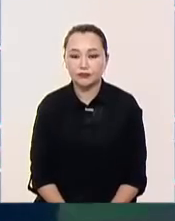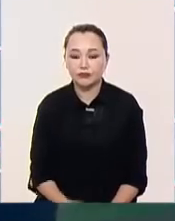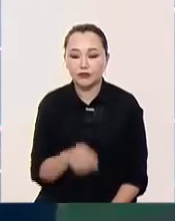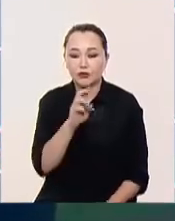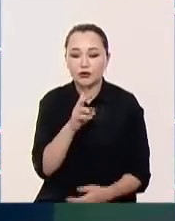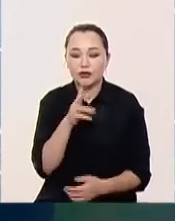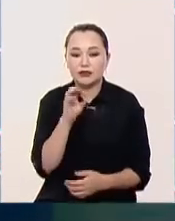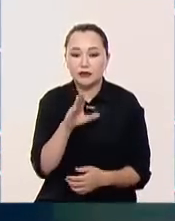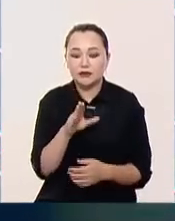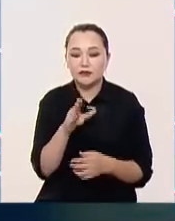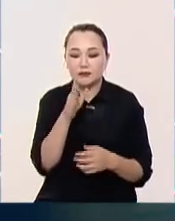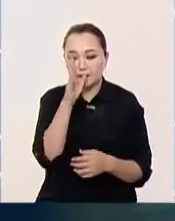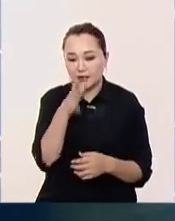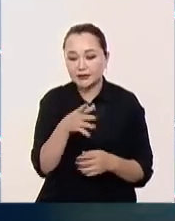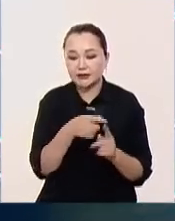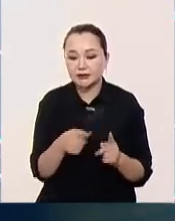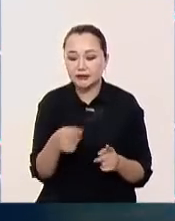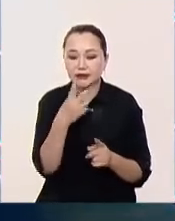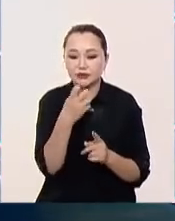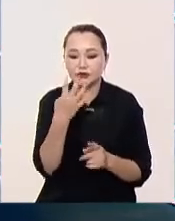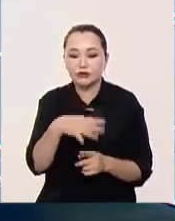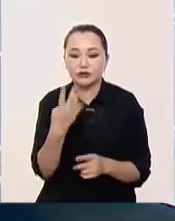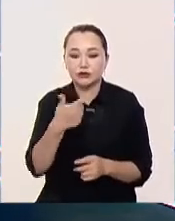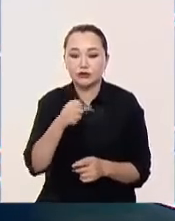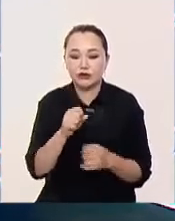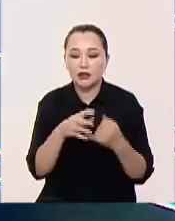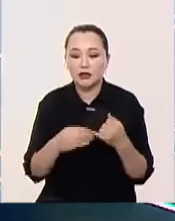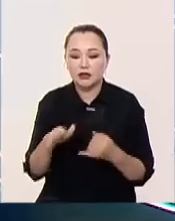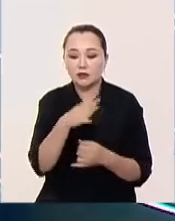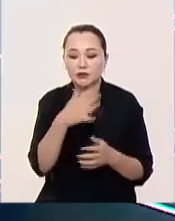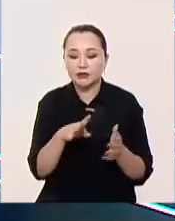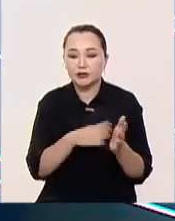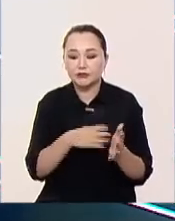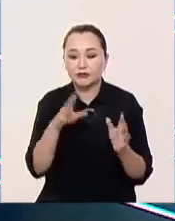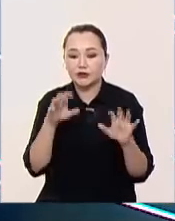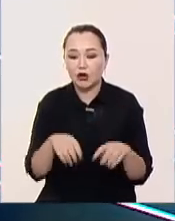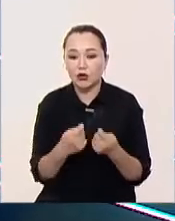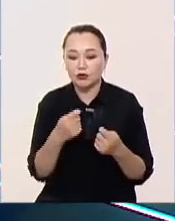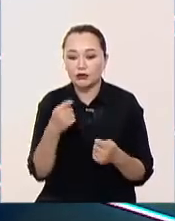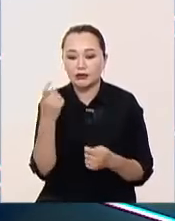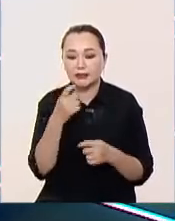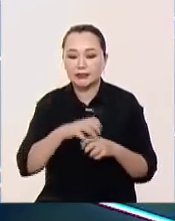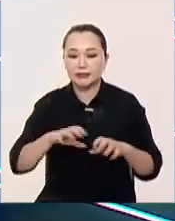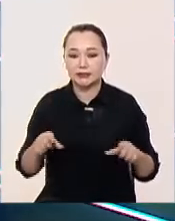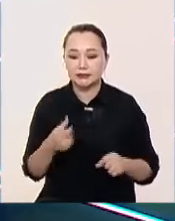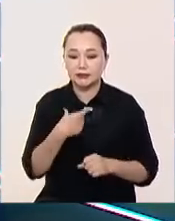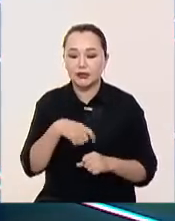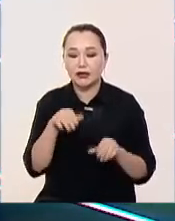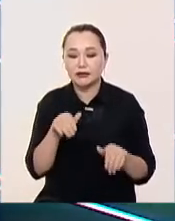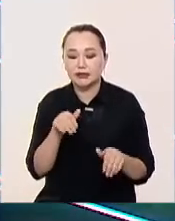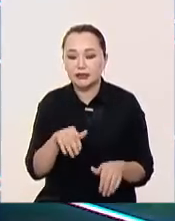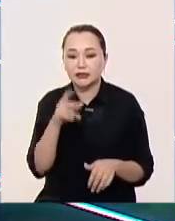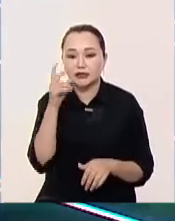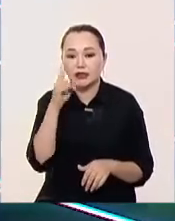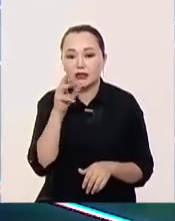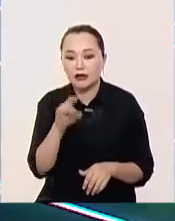Болат Назарбаев 5 жыл ішінде 244 гектарға жуық 59 жер телімін заңсыз иемденген. Қаскелең, Талғар, Нұрсұлтан